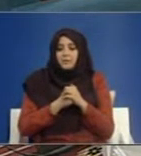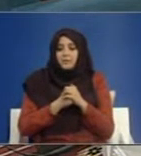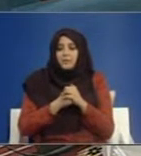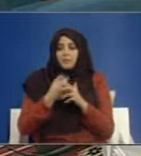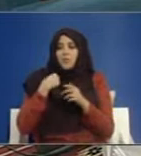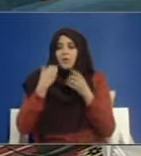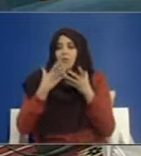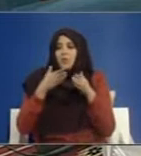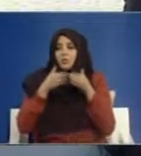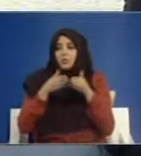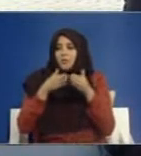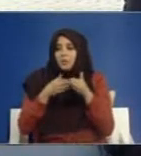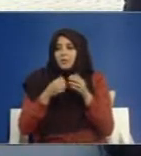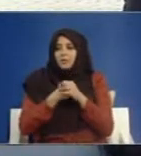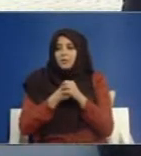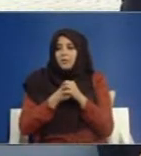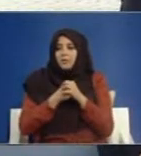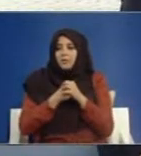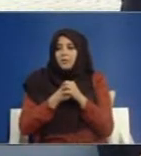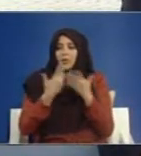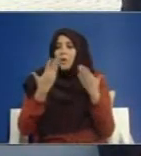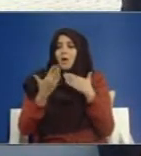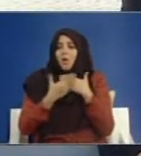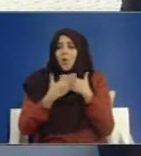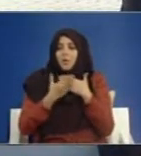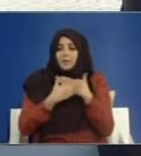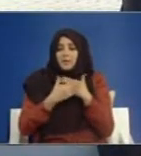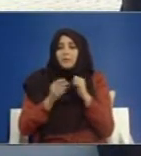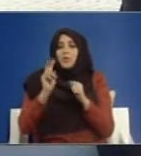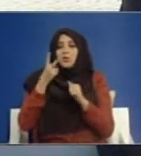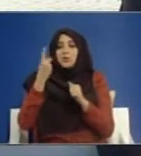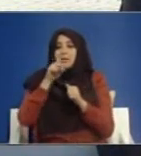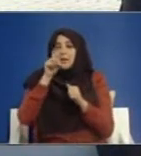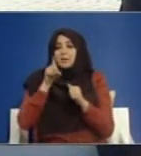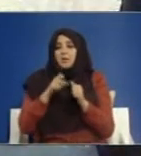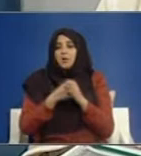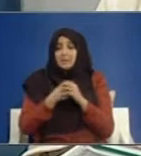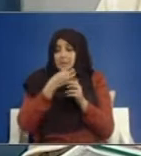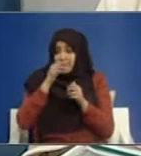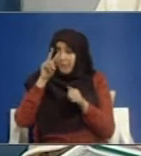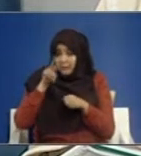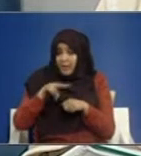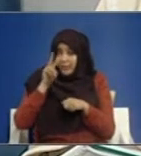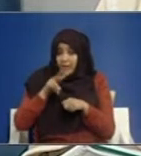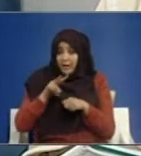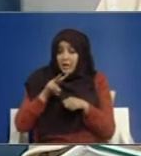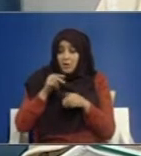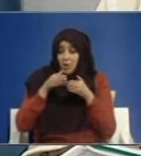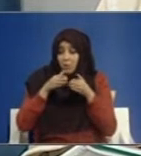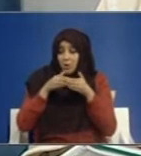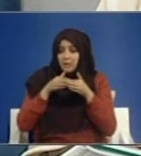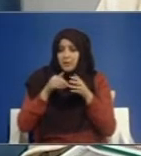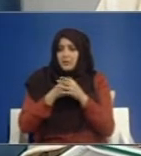نسأل سؤال ثاني، باش تنصحوني. سؤال ثاني، هل صح يروح الإنسان